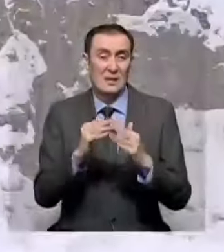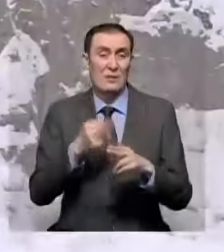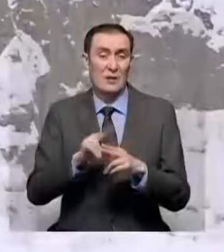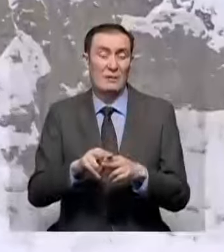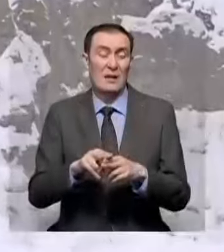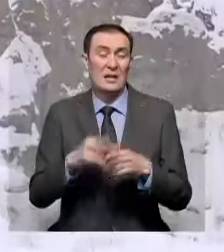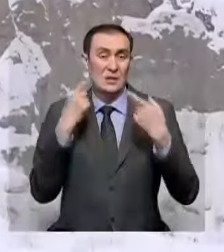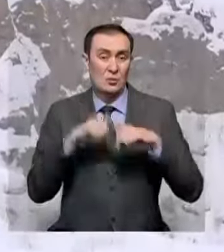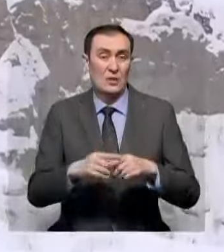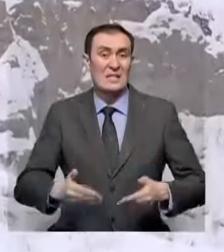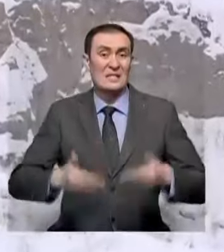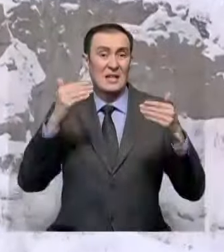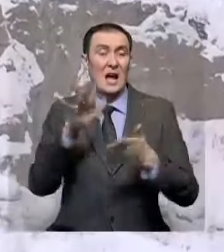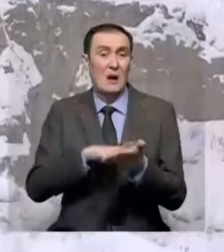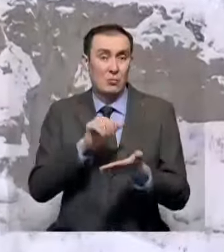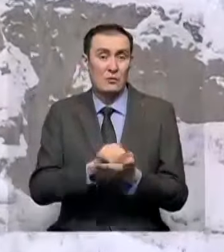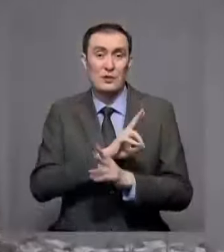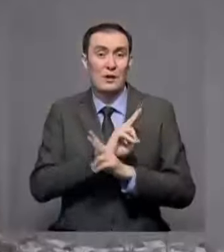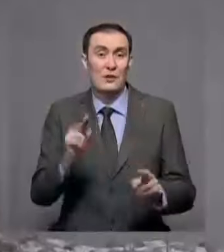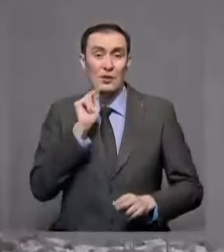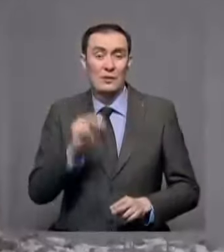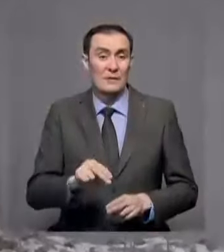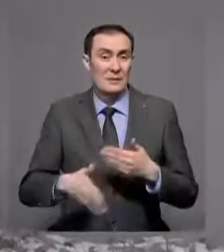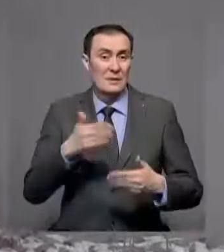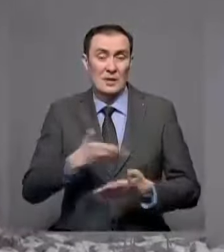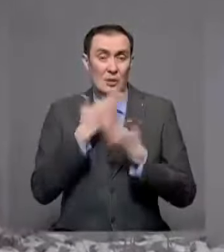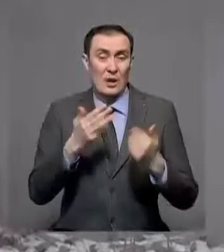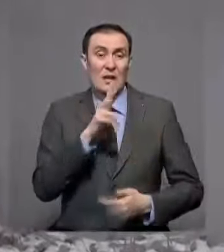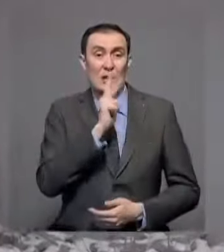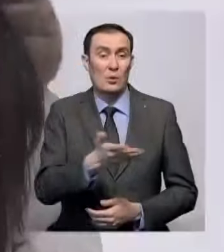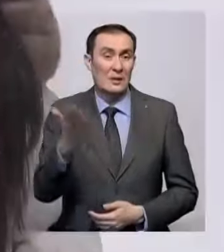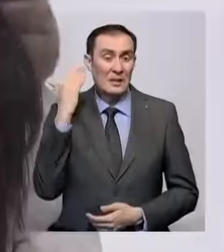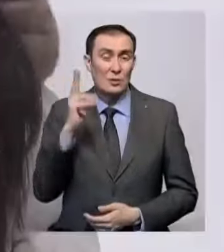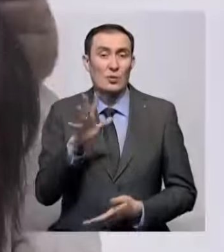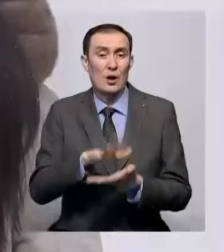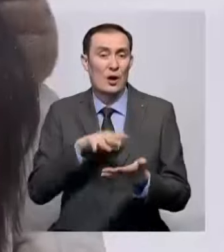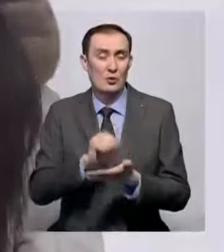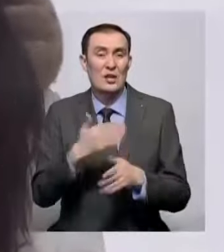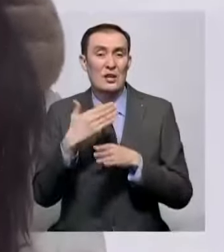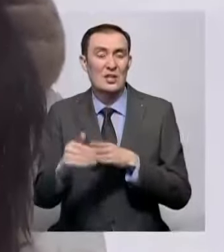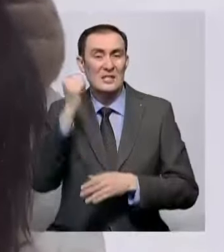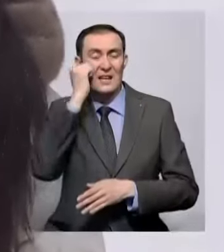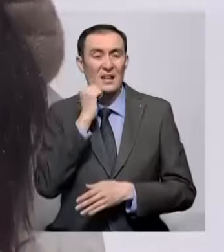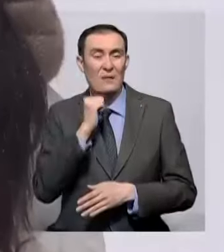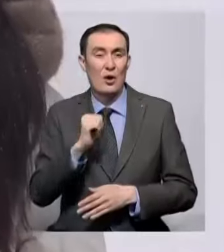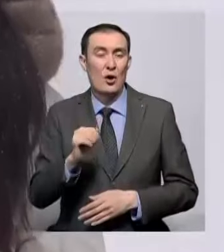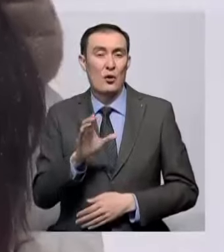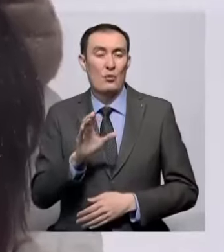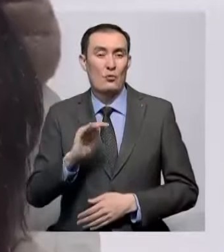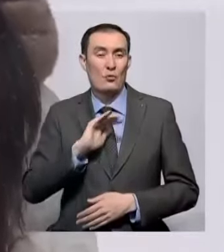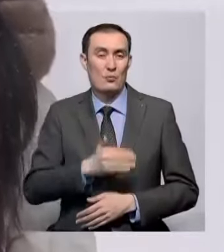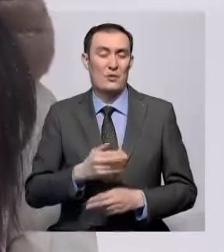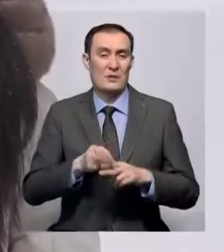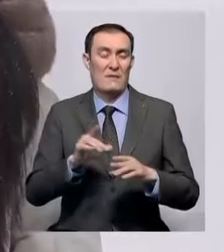института, стена обрушилась, и за это никто не понес ответственность. А три года назад вандалы разрушили часть старинного купеческого